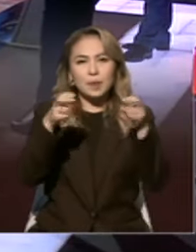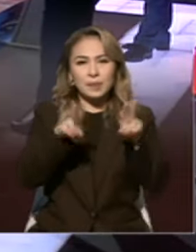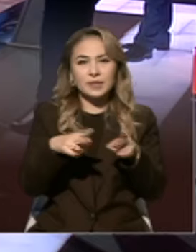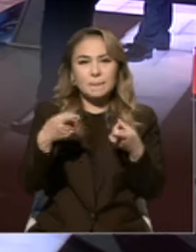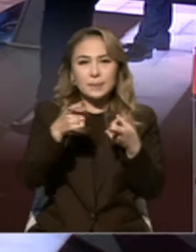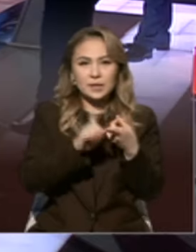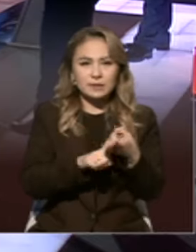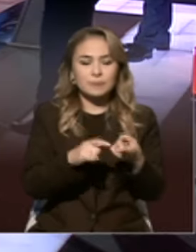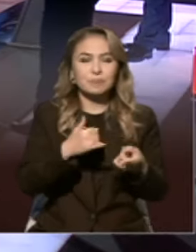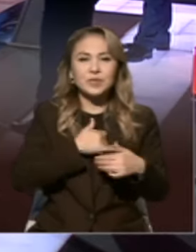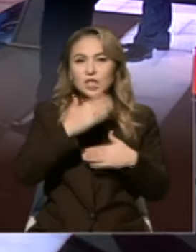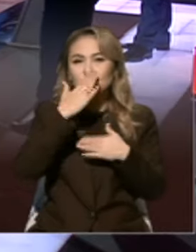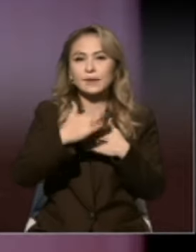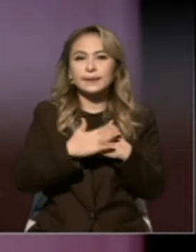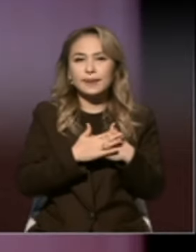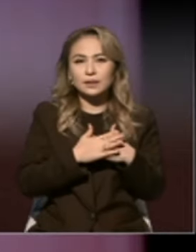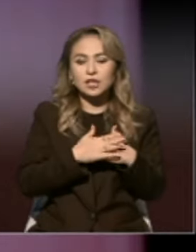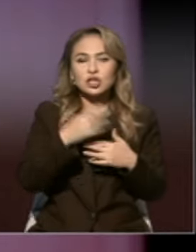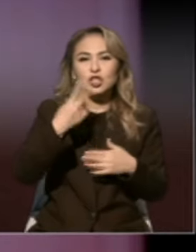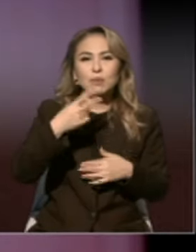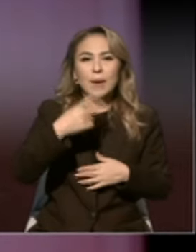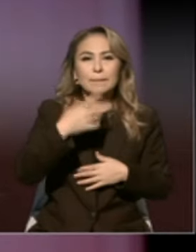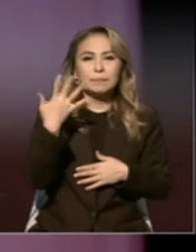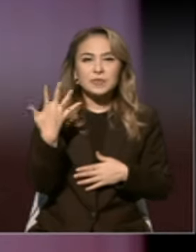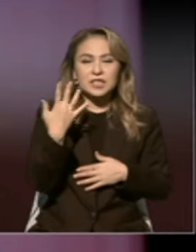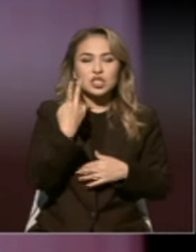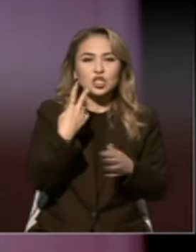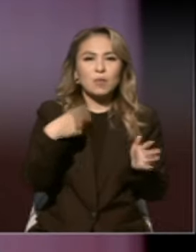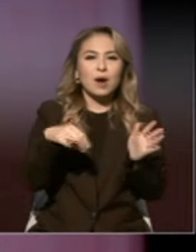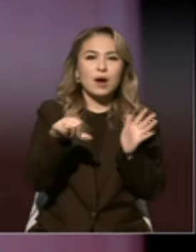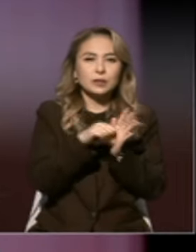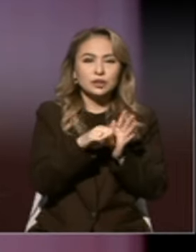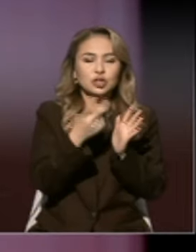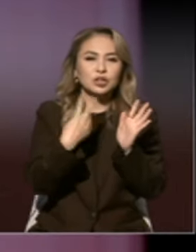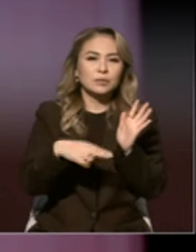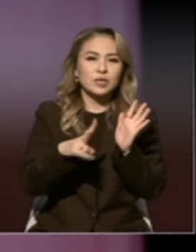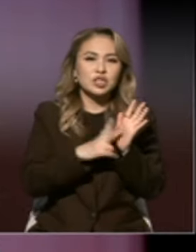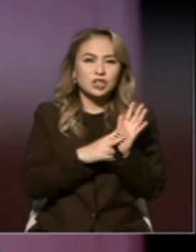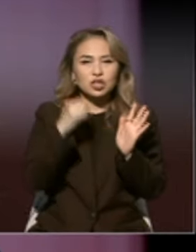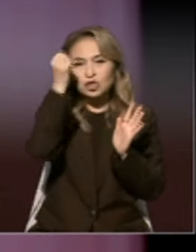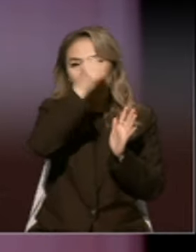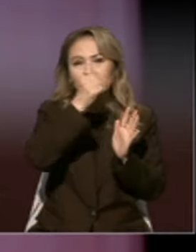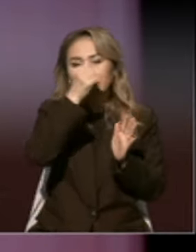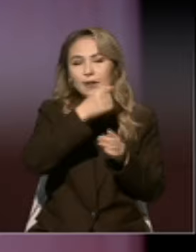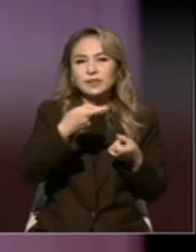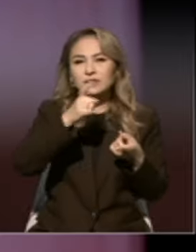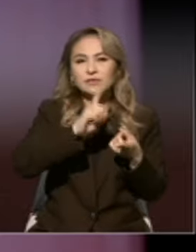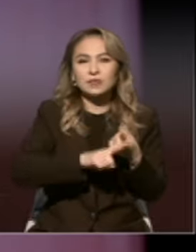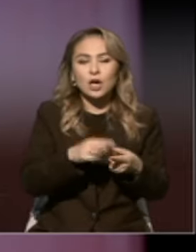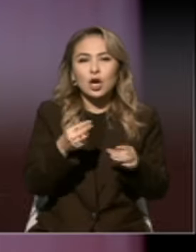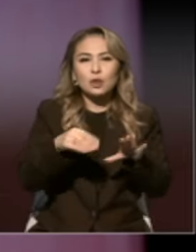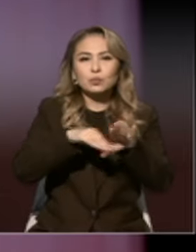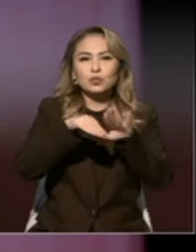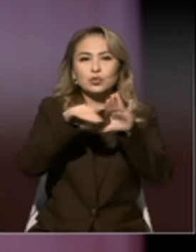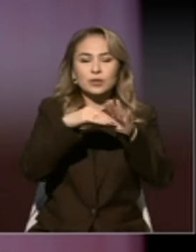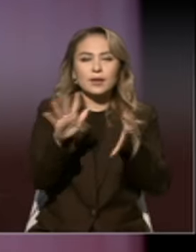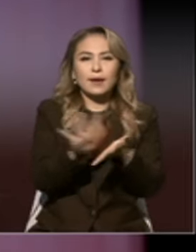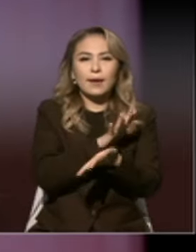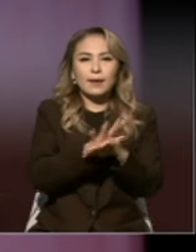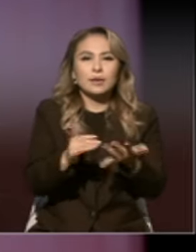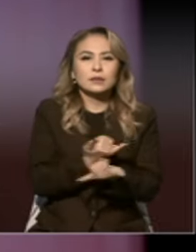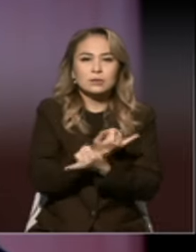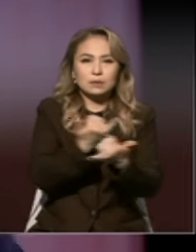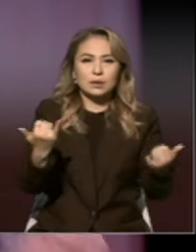ғана бізде осы 25-ші, 26-ші, 27-ші жылдарға бюджеттік грант бөлу мәселесі